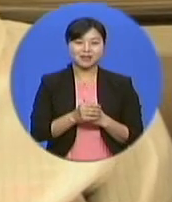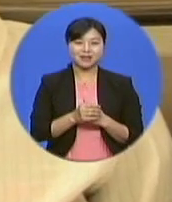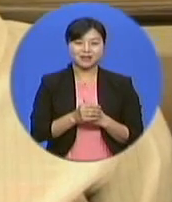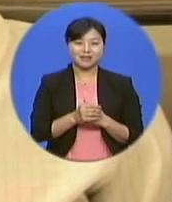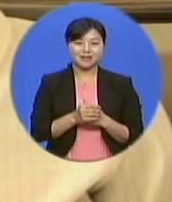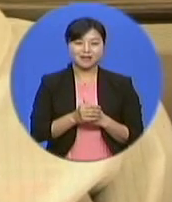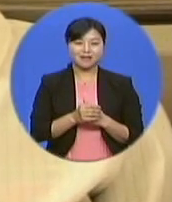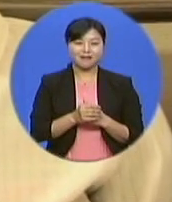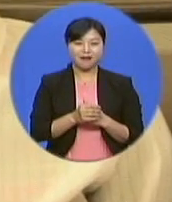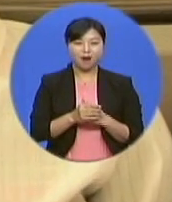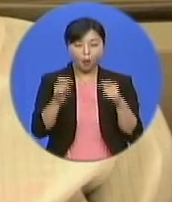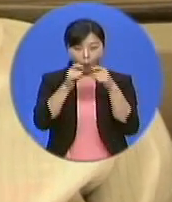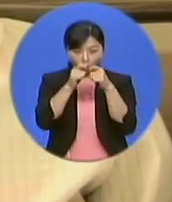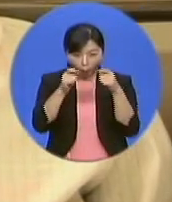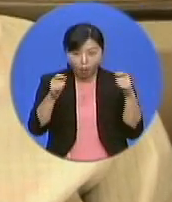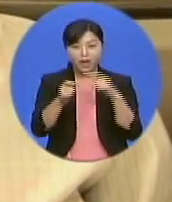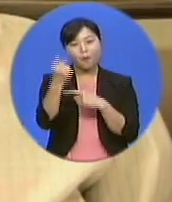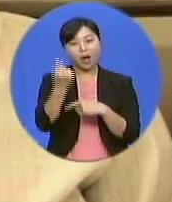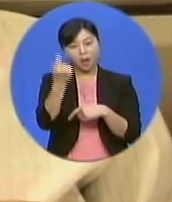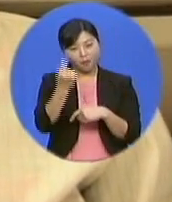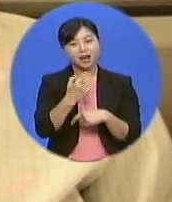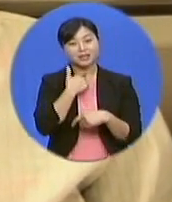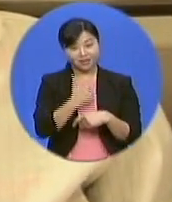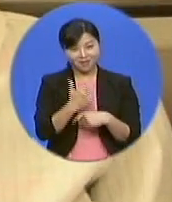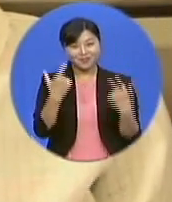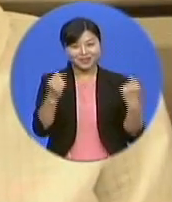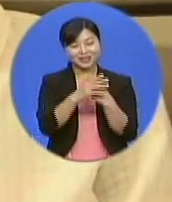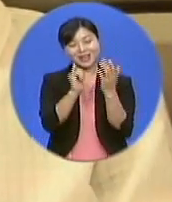한 식구가 돼요. 오래돼서 한 식구가 돼.